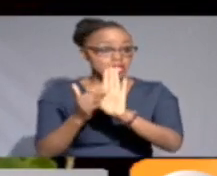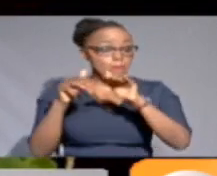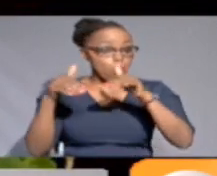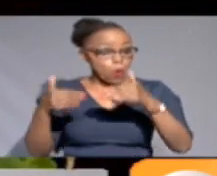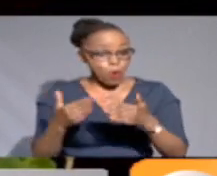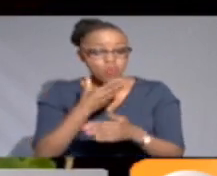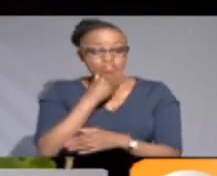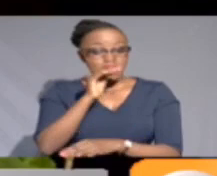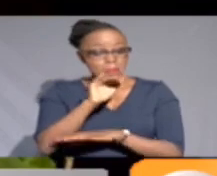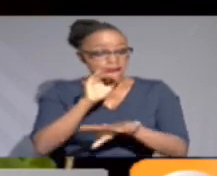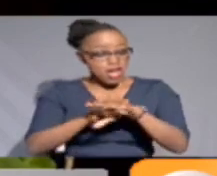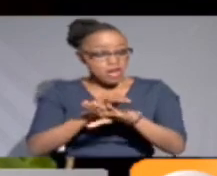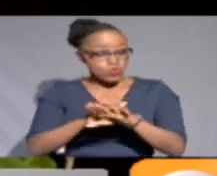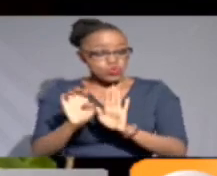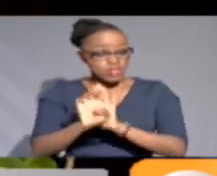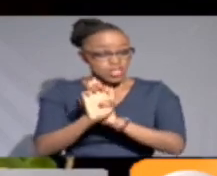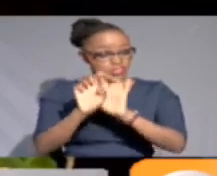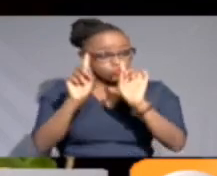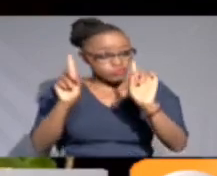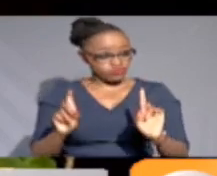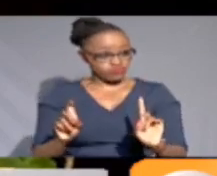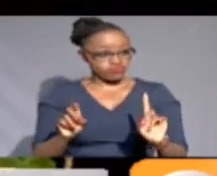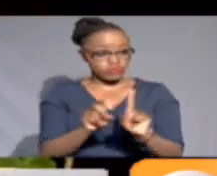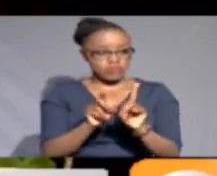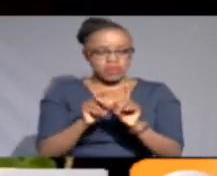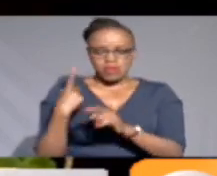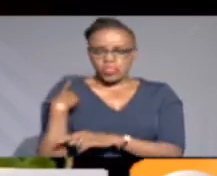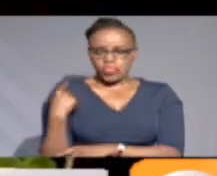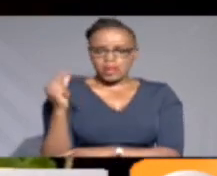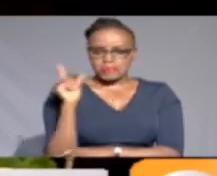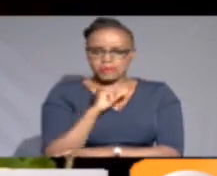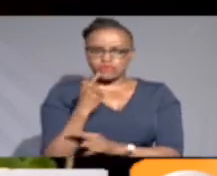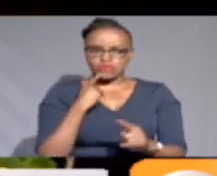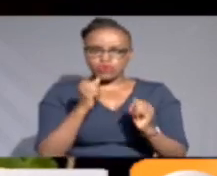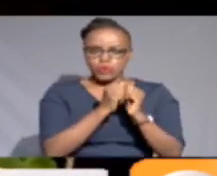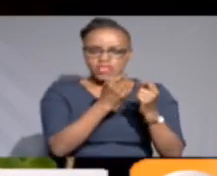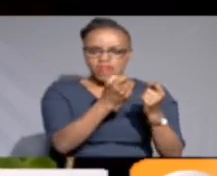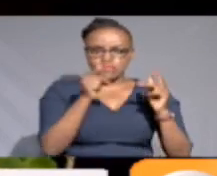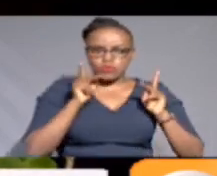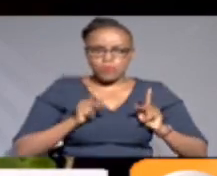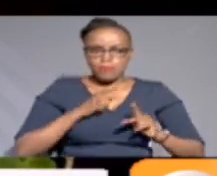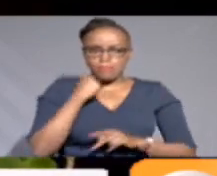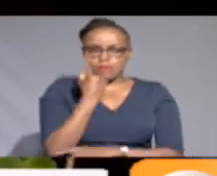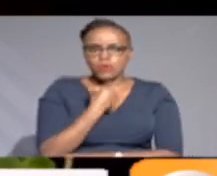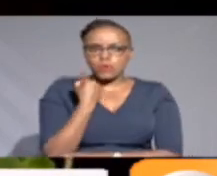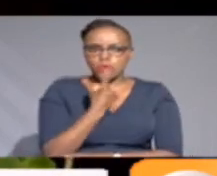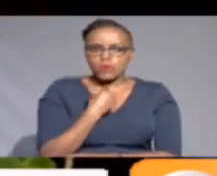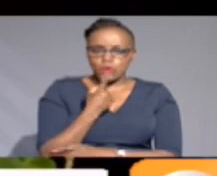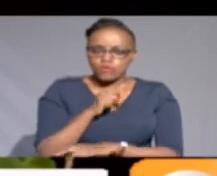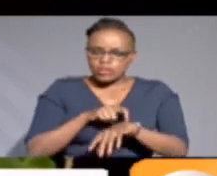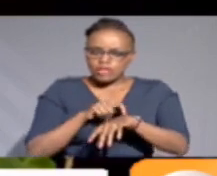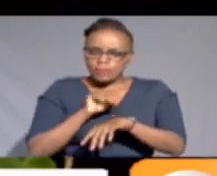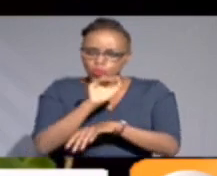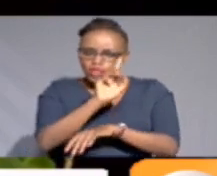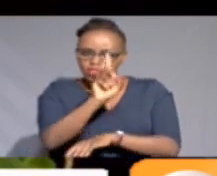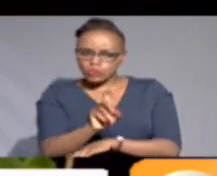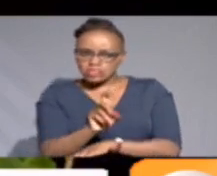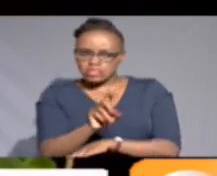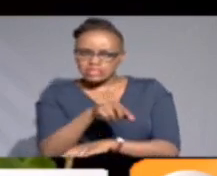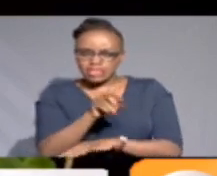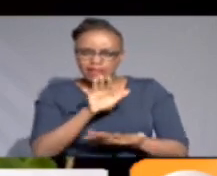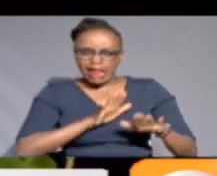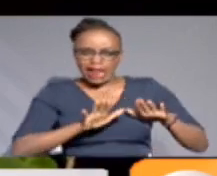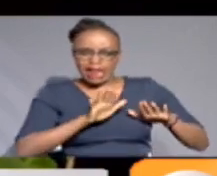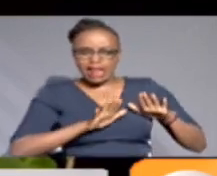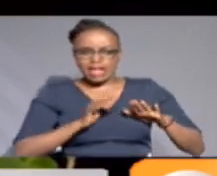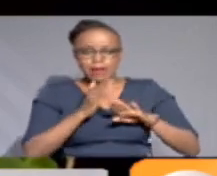ni kielelezo chema. Na utajua kwamba muda mfupi uliopita tulikuwa tunazungumza na baadhi ya watu ambao ulipouliza hilo swali walisita